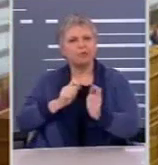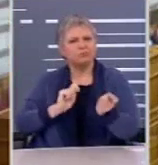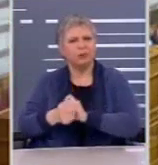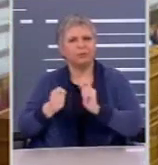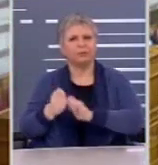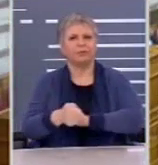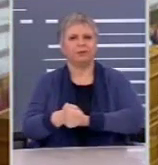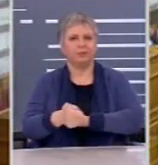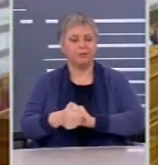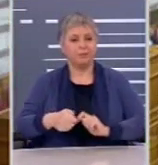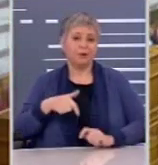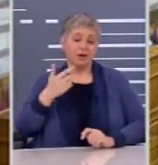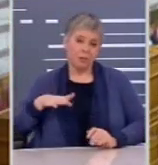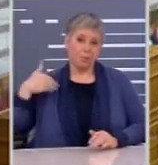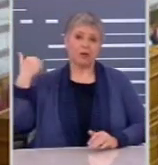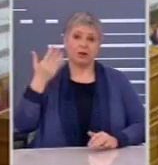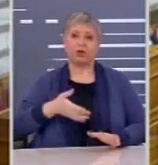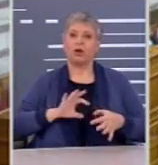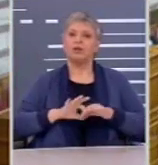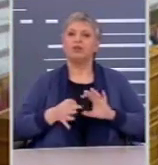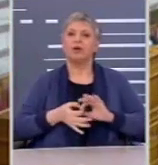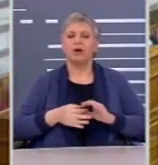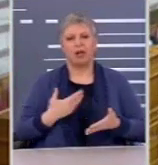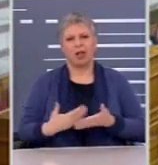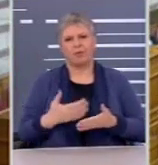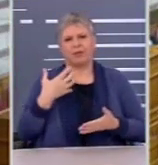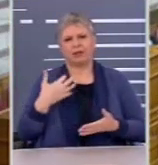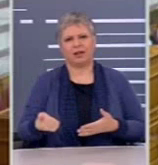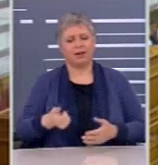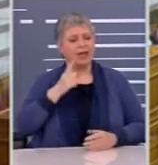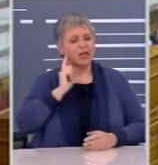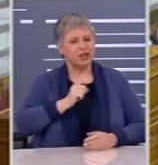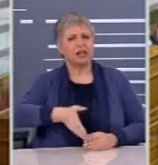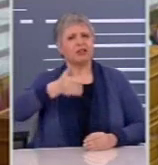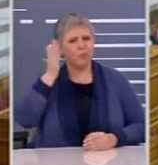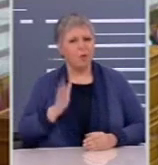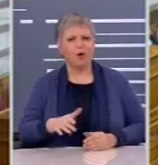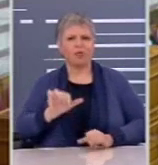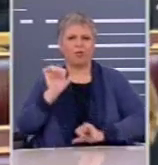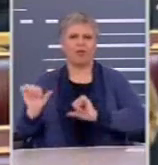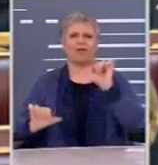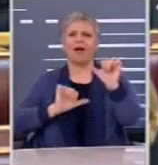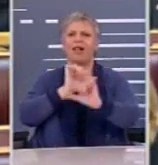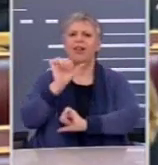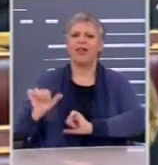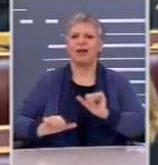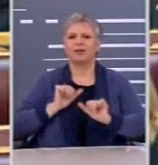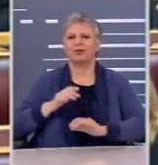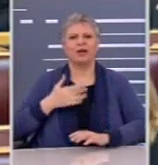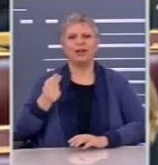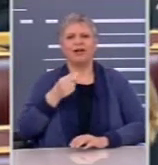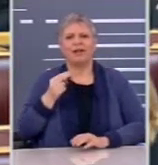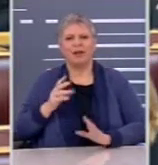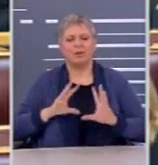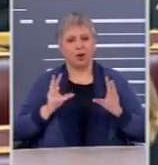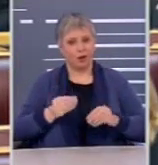ιστορία άλλωστε μας δείχνει ότι οι γυναίκες μπορούν να βρεθούν στην πρώτη γραμμή και να αλλάξουν το ρου της ιστορίας. Από τις